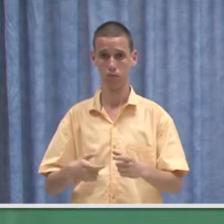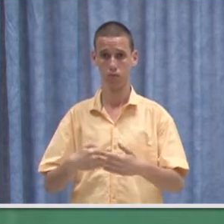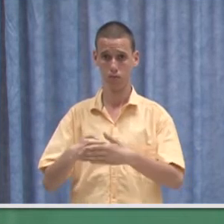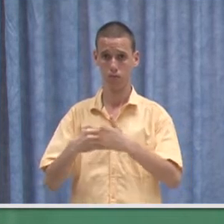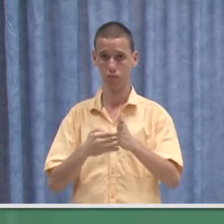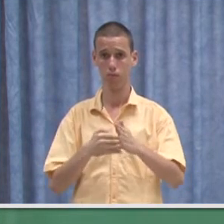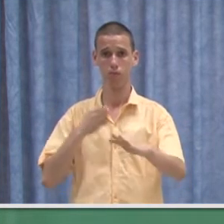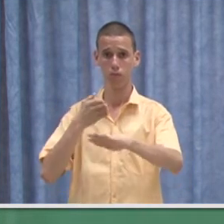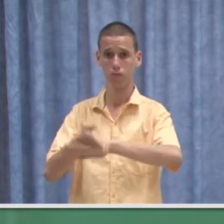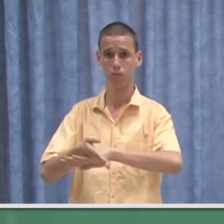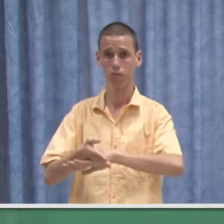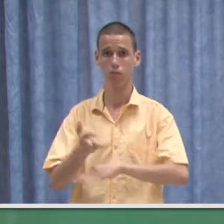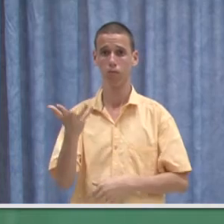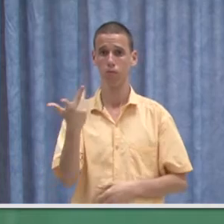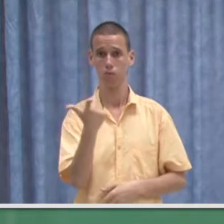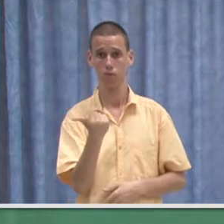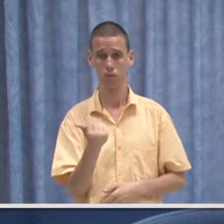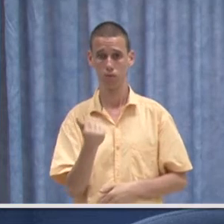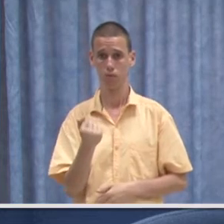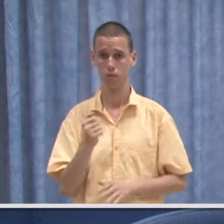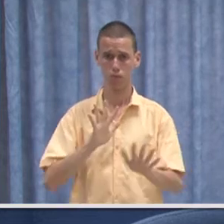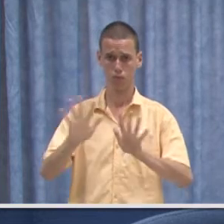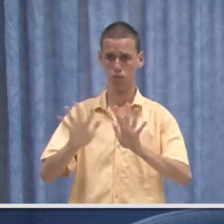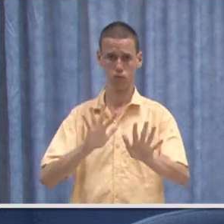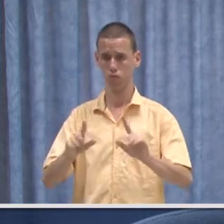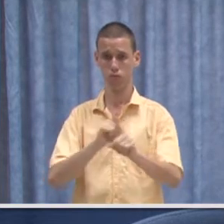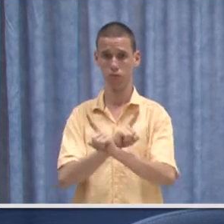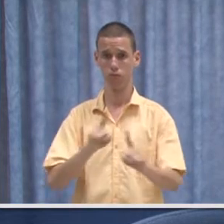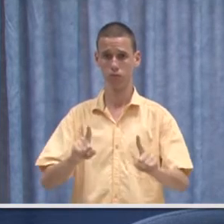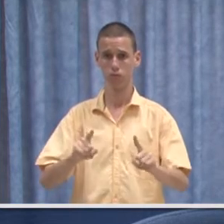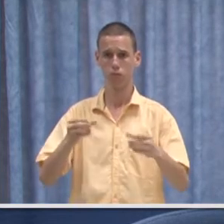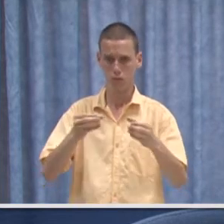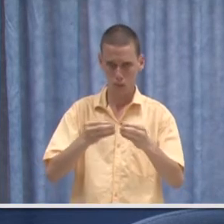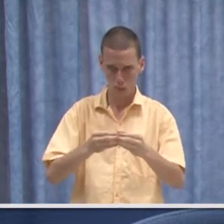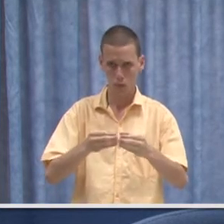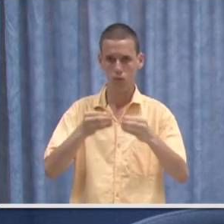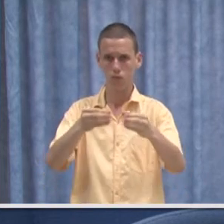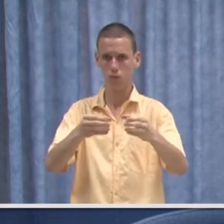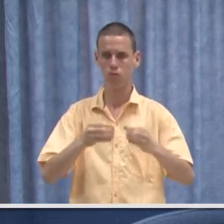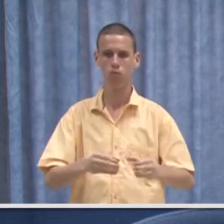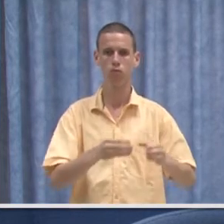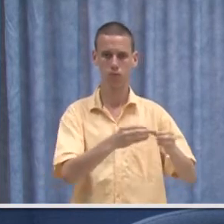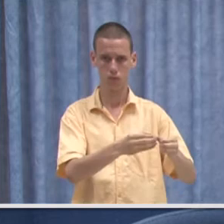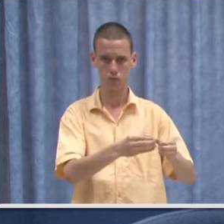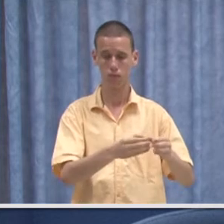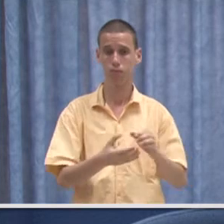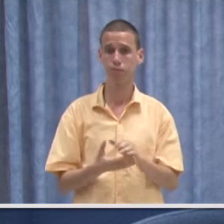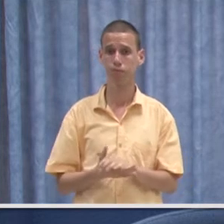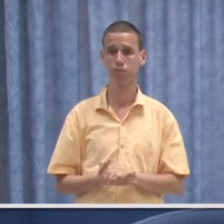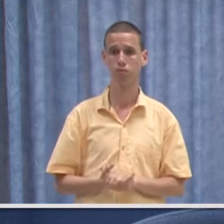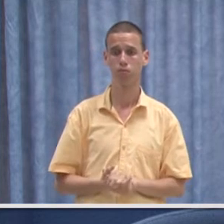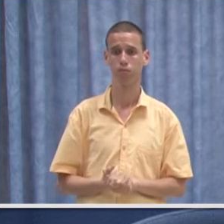basis. Et pourquoi on l'a fait concernant Maurice là, hein? Qui m'a dit ça a impacté les autres stratégies